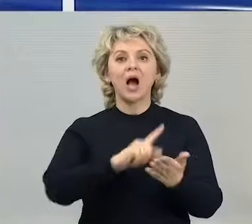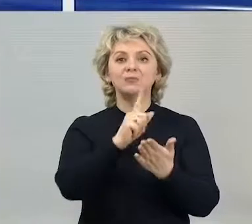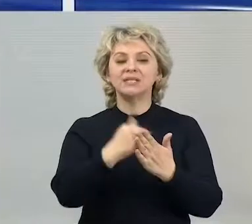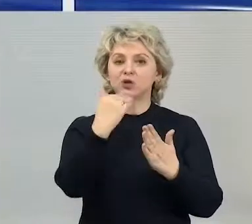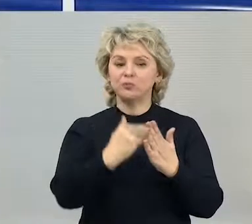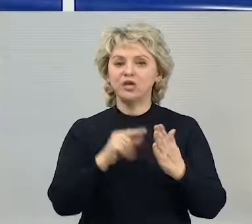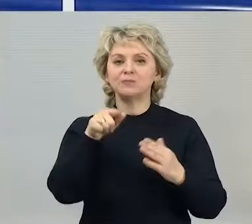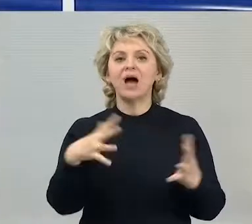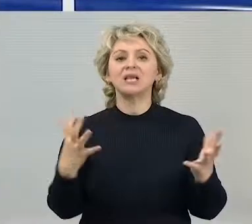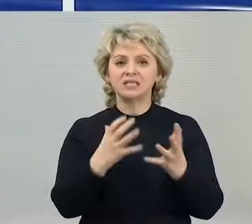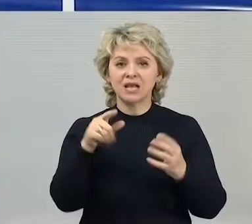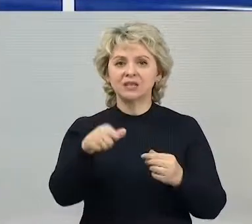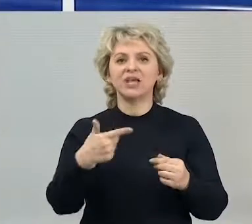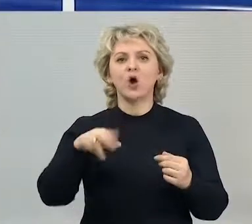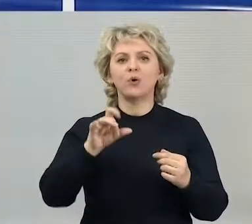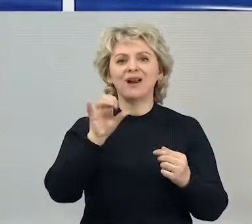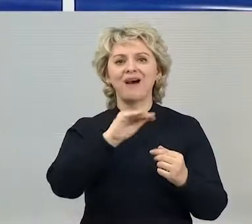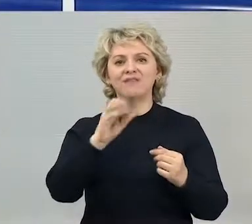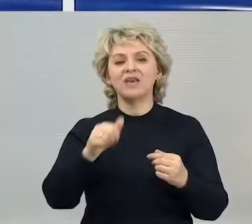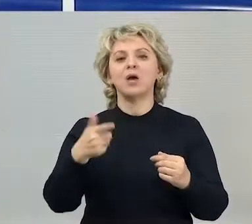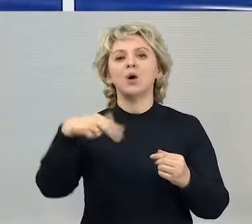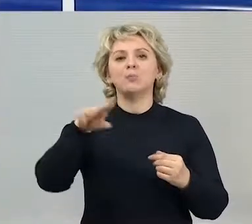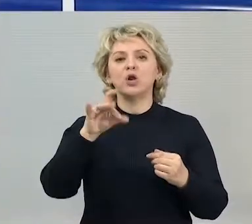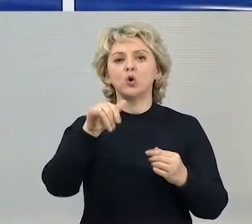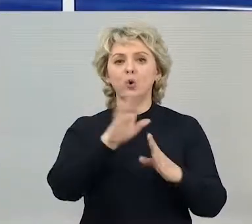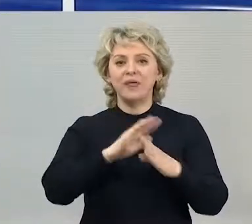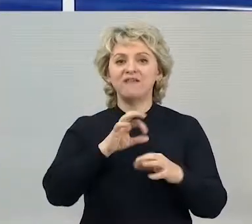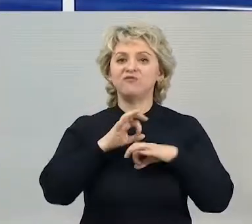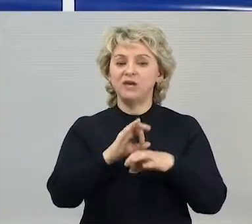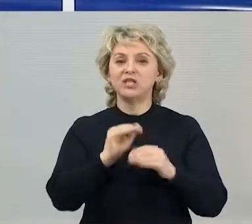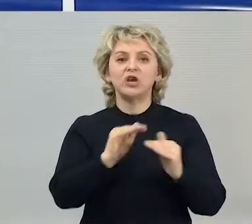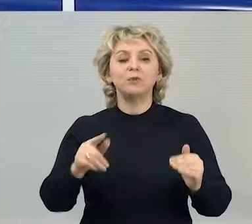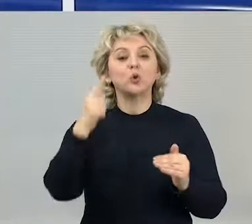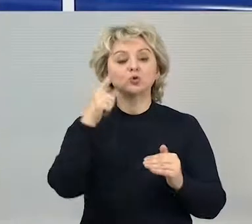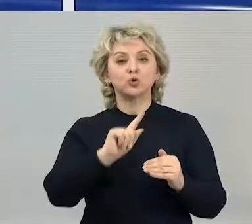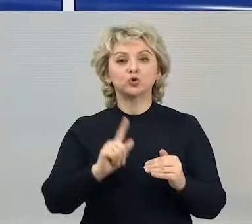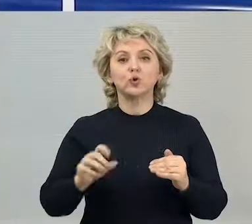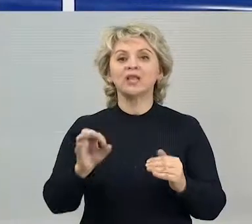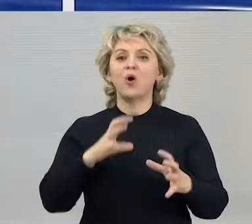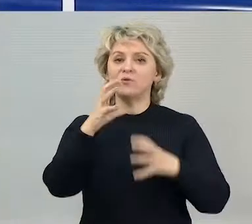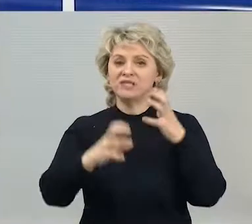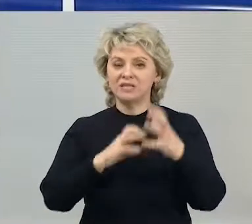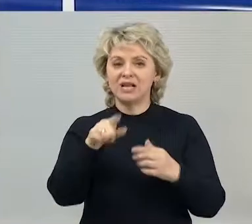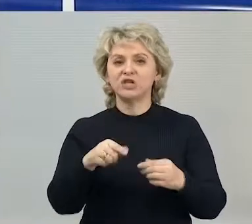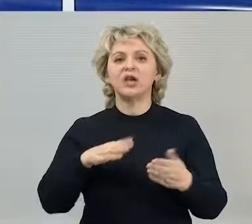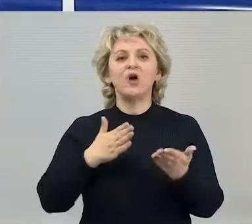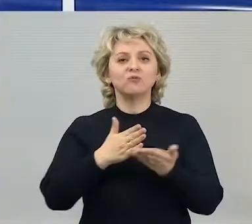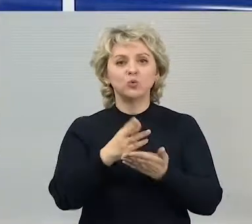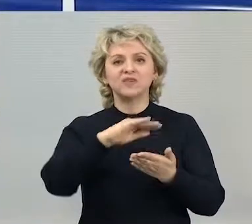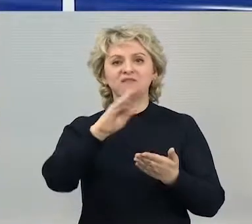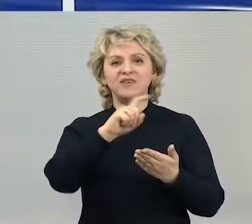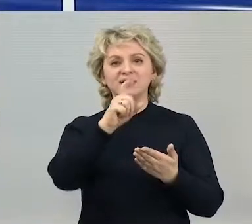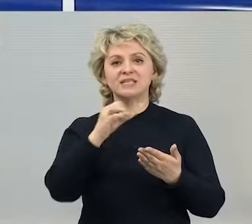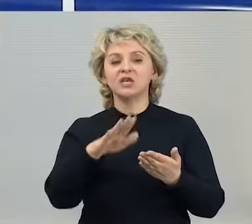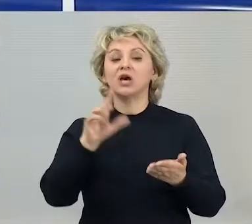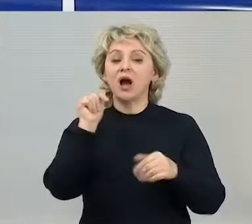Она, конечно, где-то сохранялась по географии, по природоведению. Немножко ребята узнавали что-то о Вселенной, в курсе физики немножко